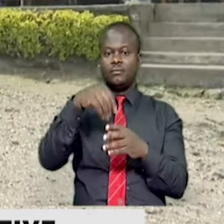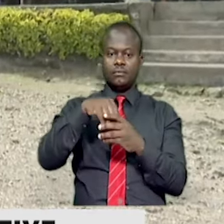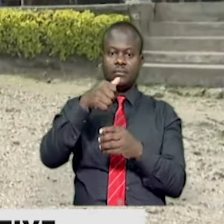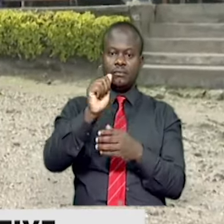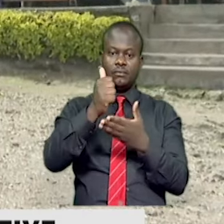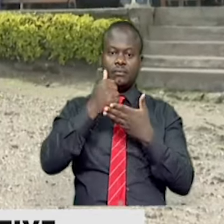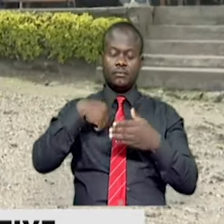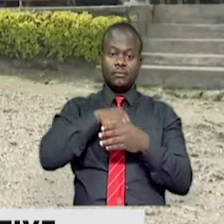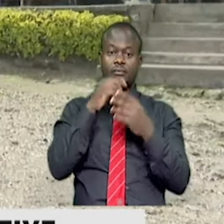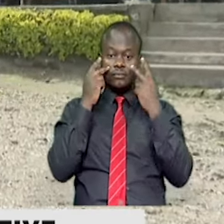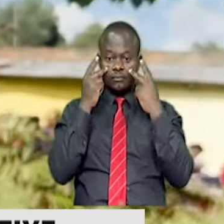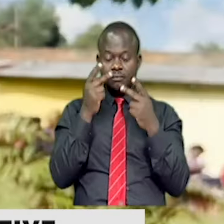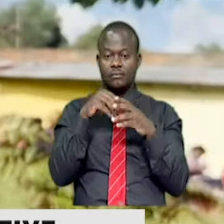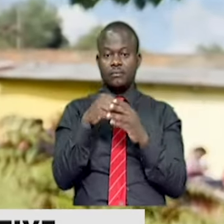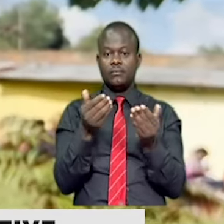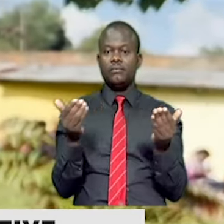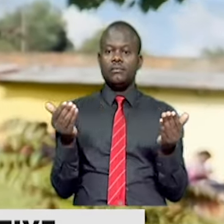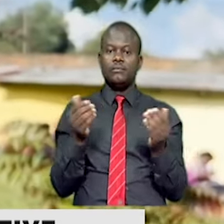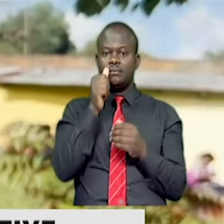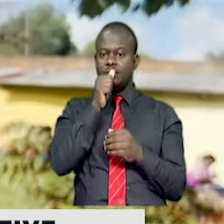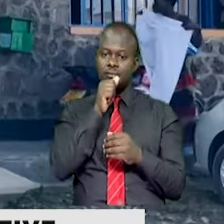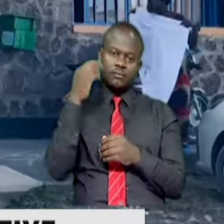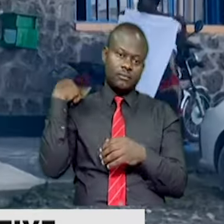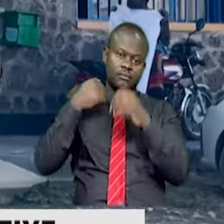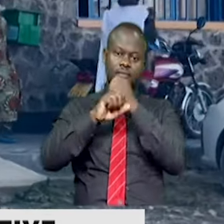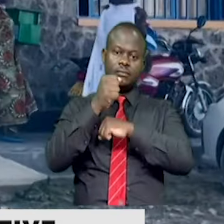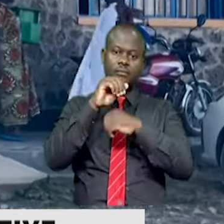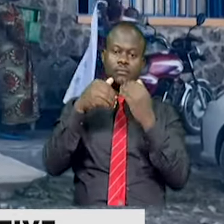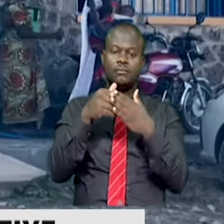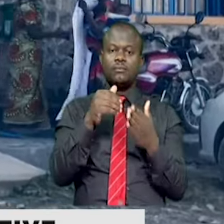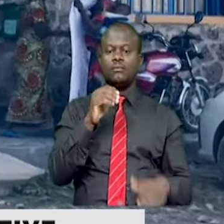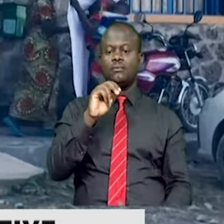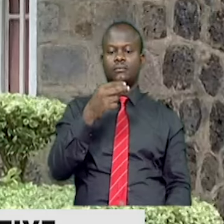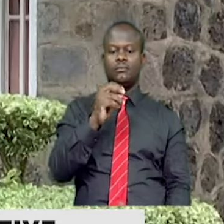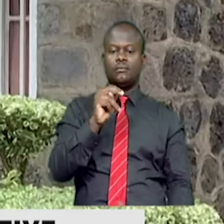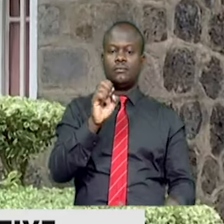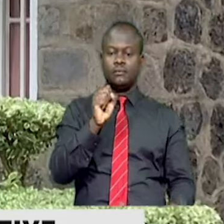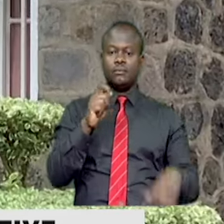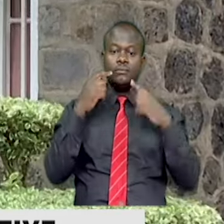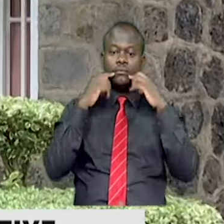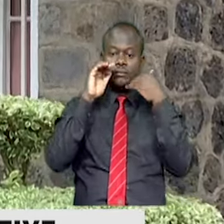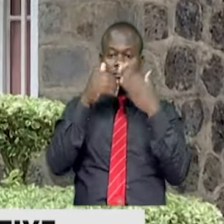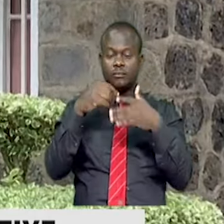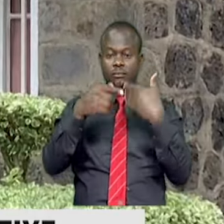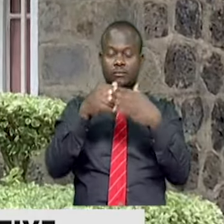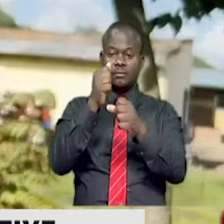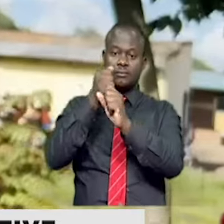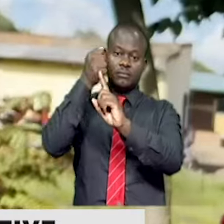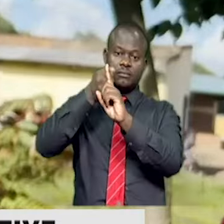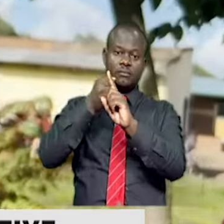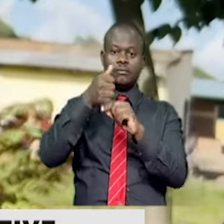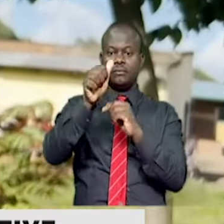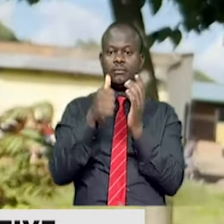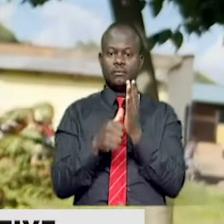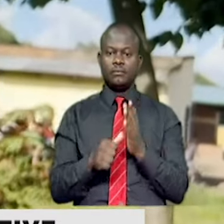kudufasha tukaba twarwarizamo abana umunyamabanga w'ishingiro w'umurenge wa Shingiro hanyurwa abakitonese avuga ko bakomeje gukora ubuvugizi kuri ibyo bibazo